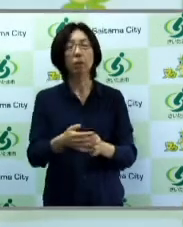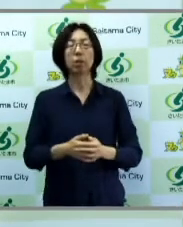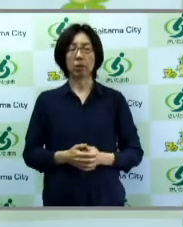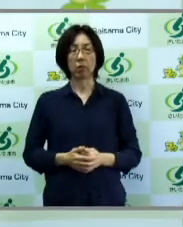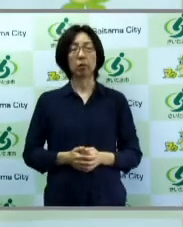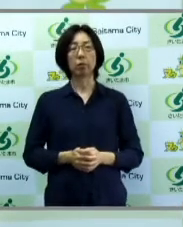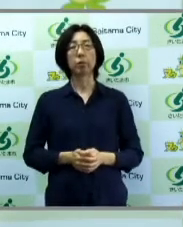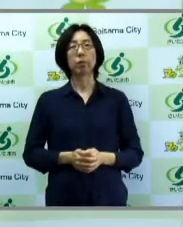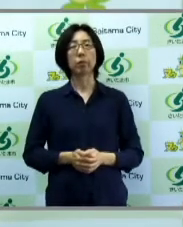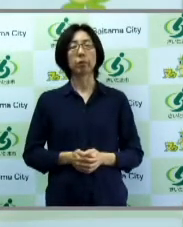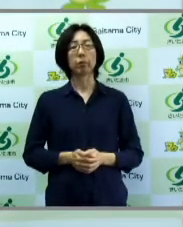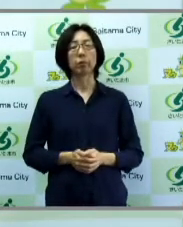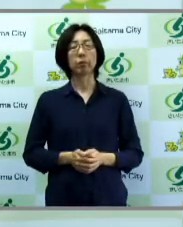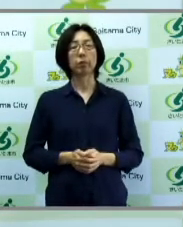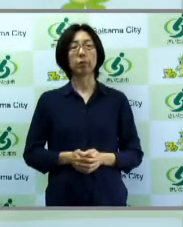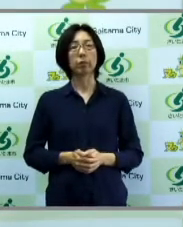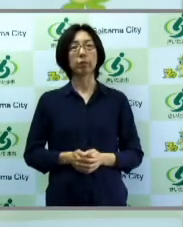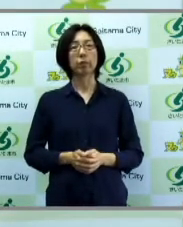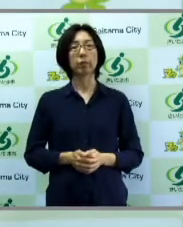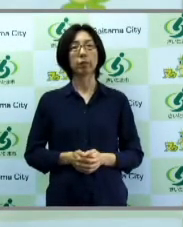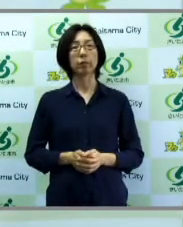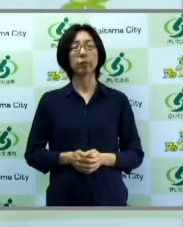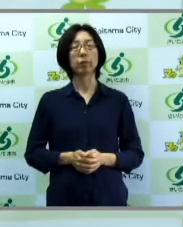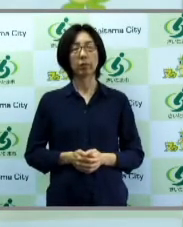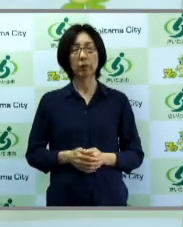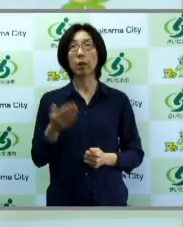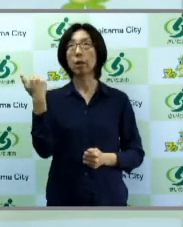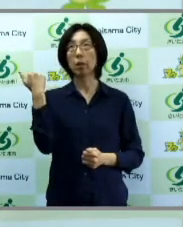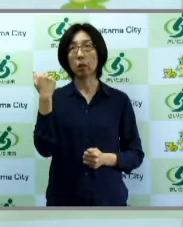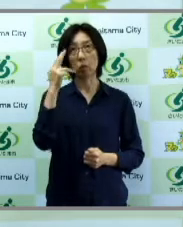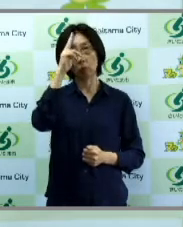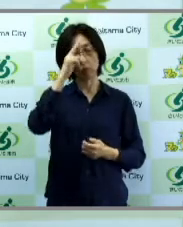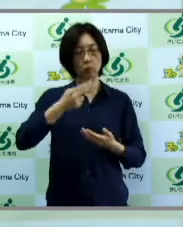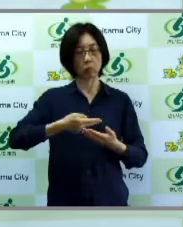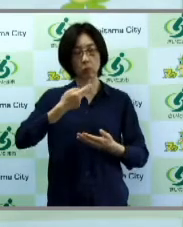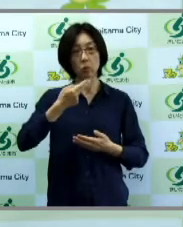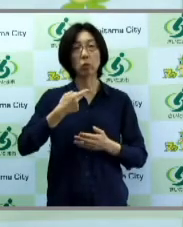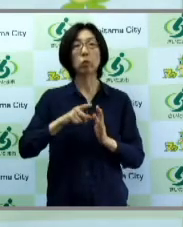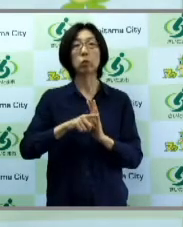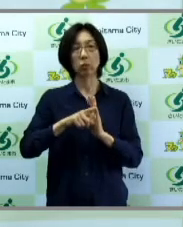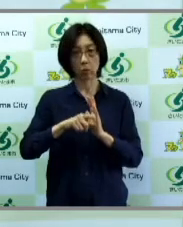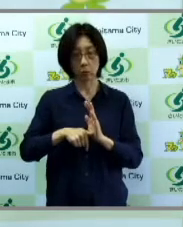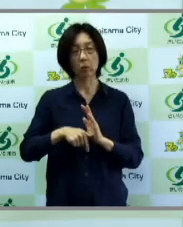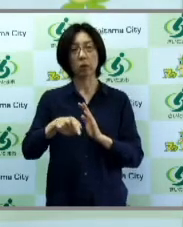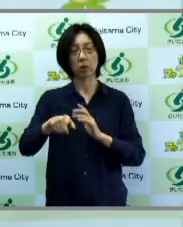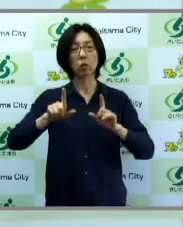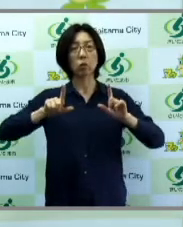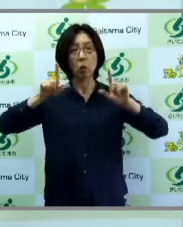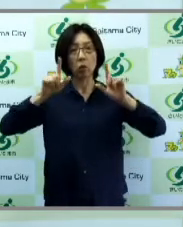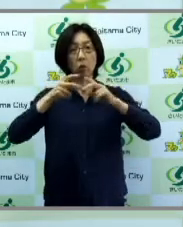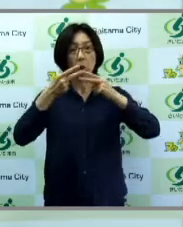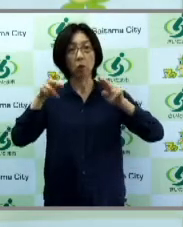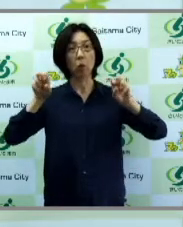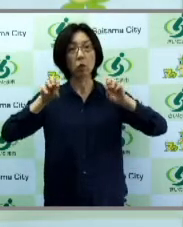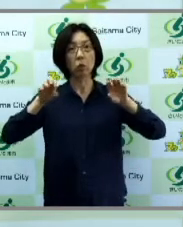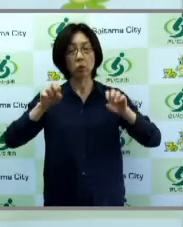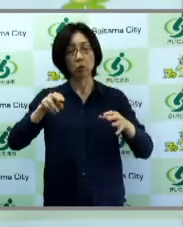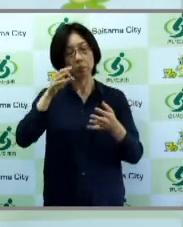うど私も昼食の時間帯でありましたので、この280名を超える